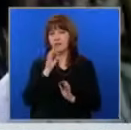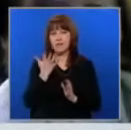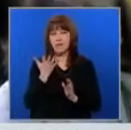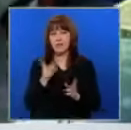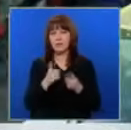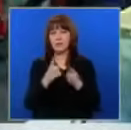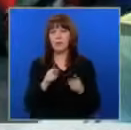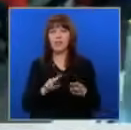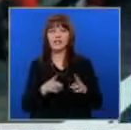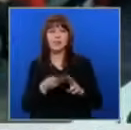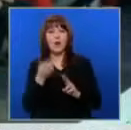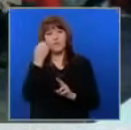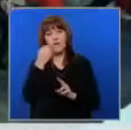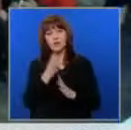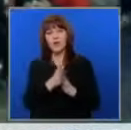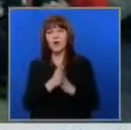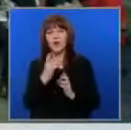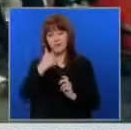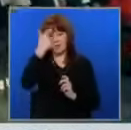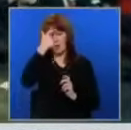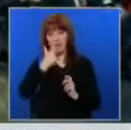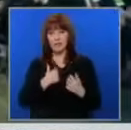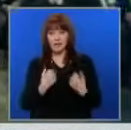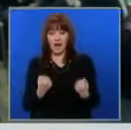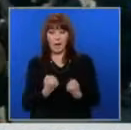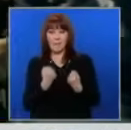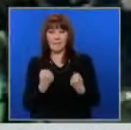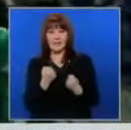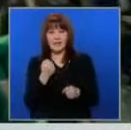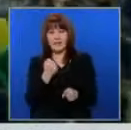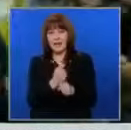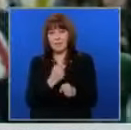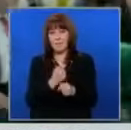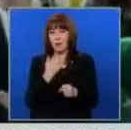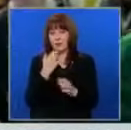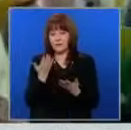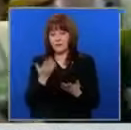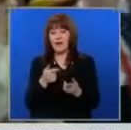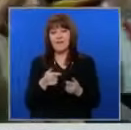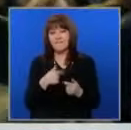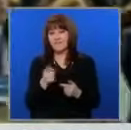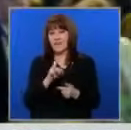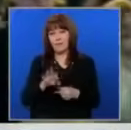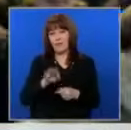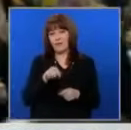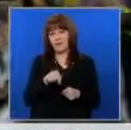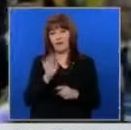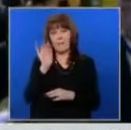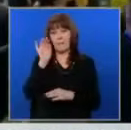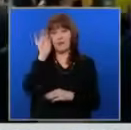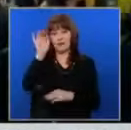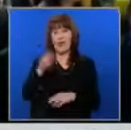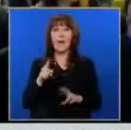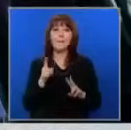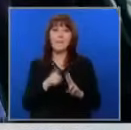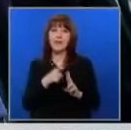промени в полза на хората, а само лични амбиции за кариерно развитие. Не ви препоръчвам подобно бъдеще, казва Доган. Делян Пеевски заяви, че